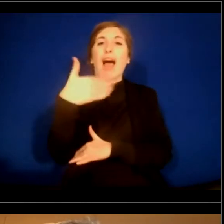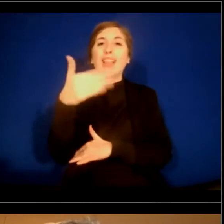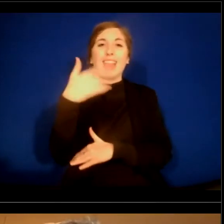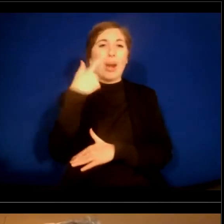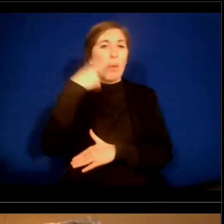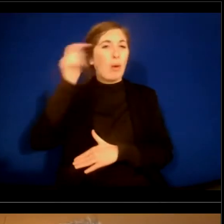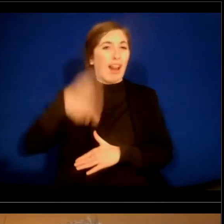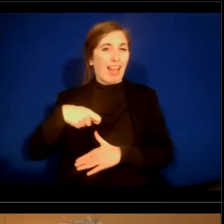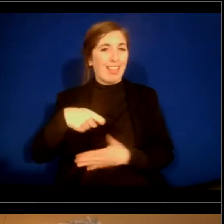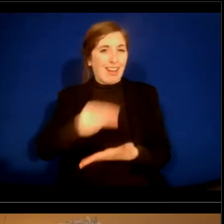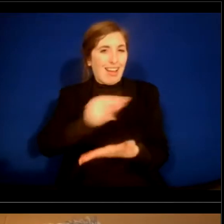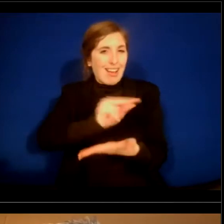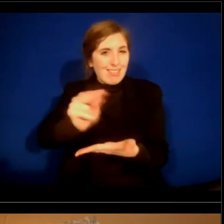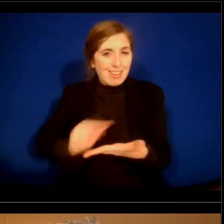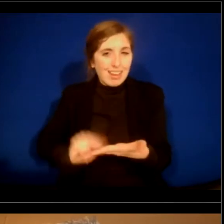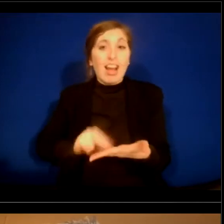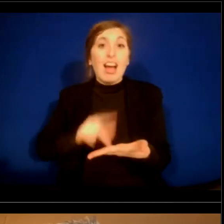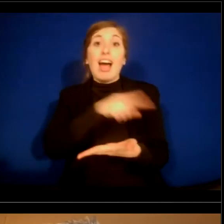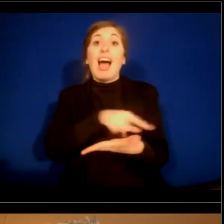We will come back,